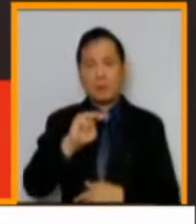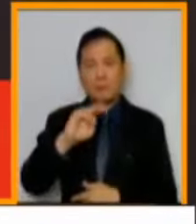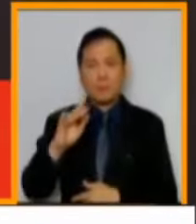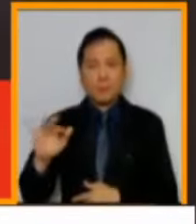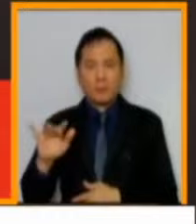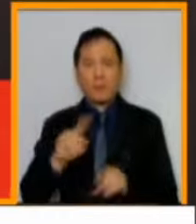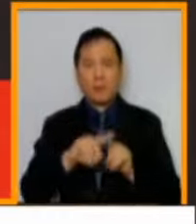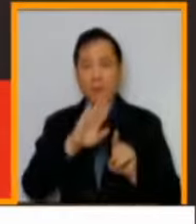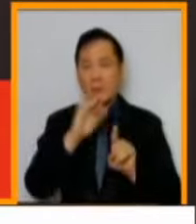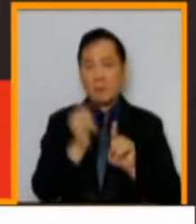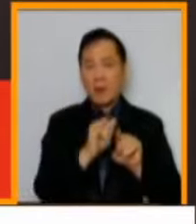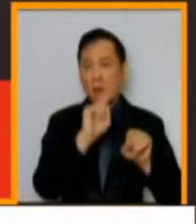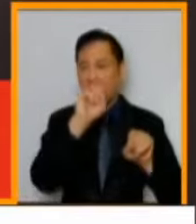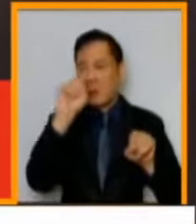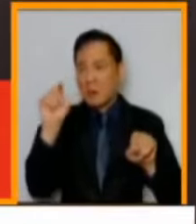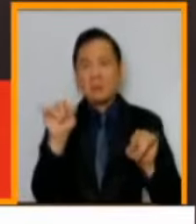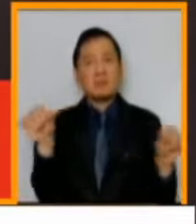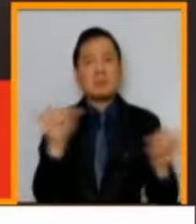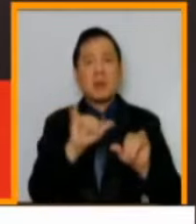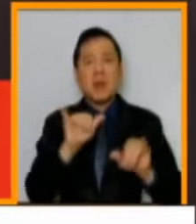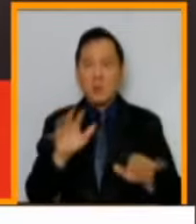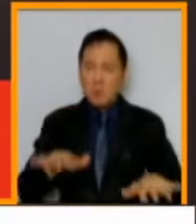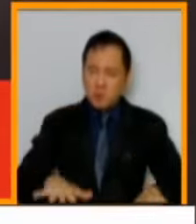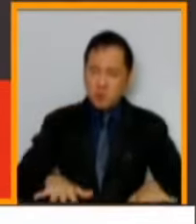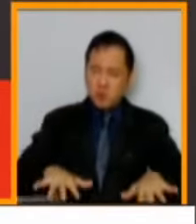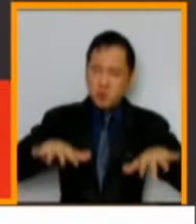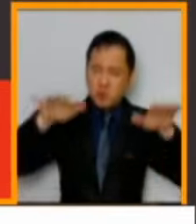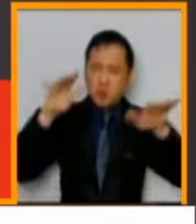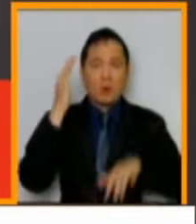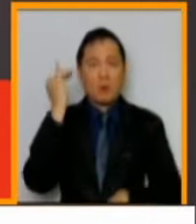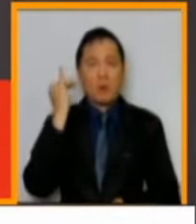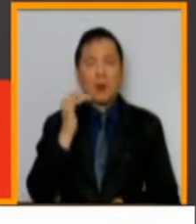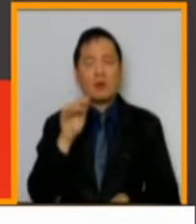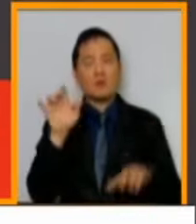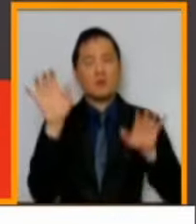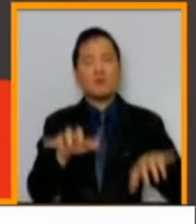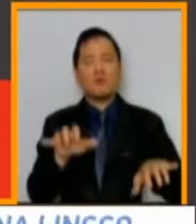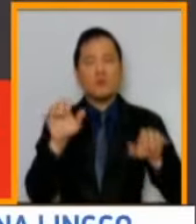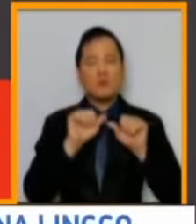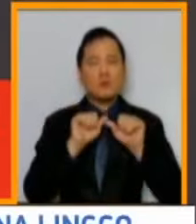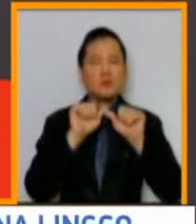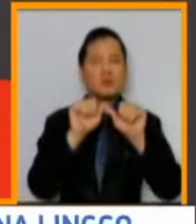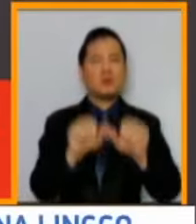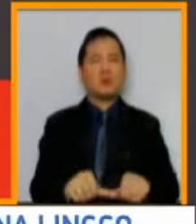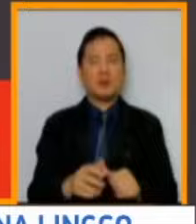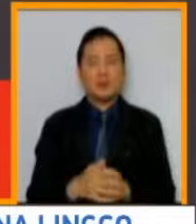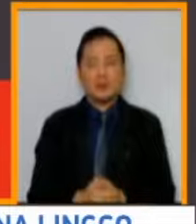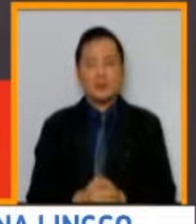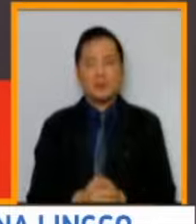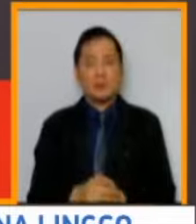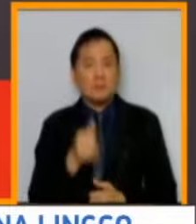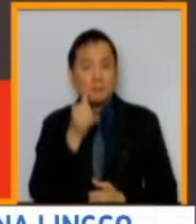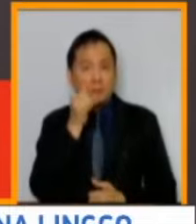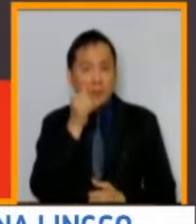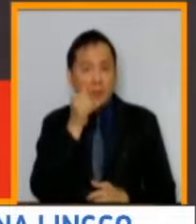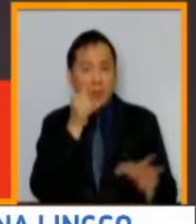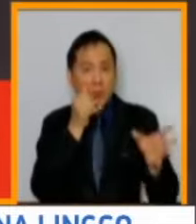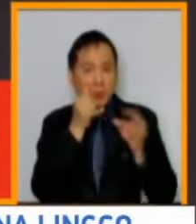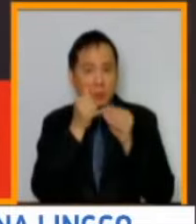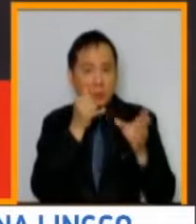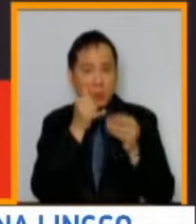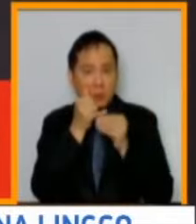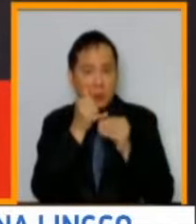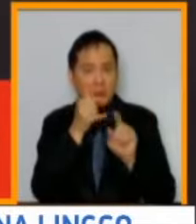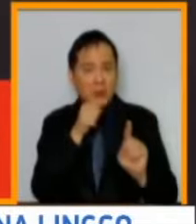Medina na epekto ng malakas na ulan na naranasan sa lugar. Itong video nakuha ng isang netizen sa Proc 5 Upper Mahayahay, Barangay